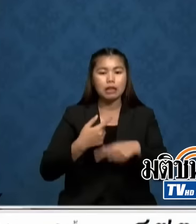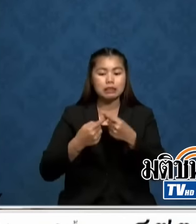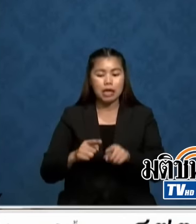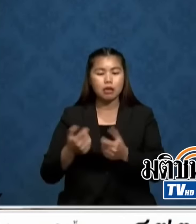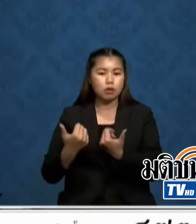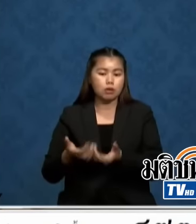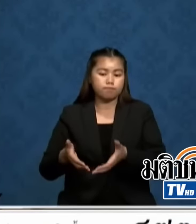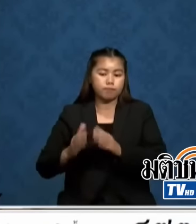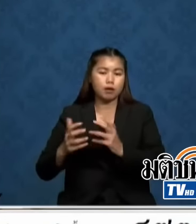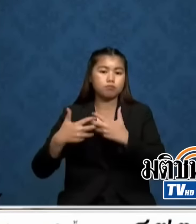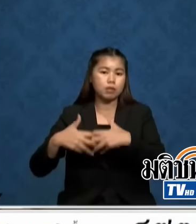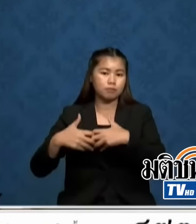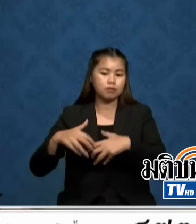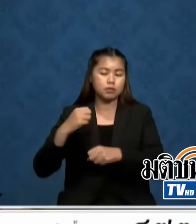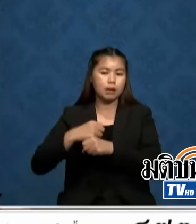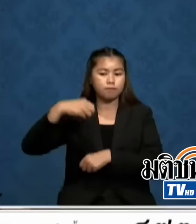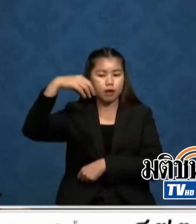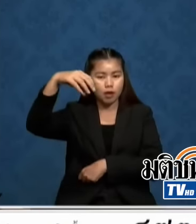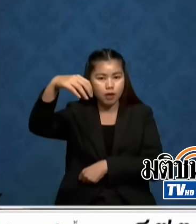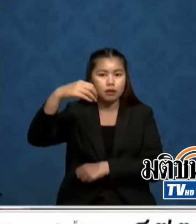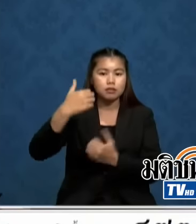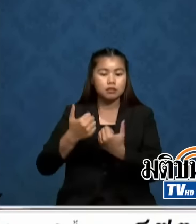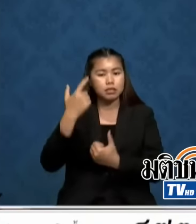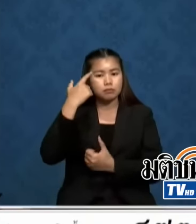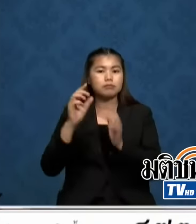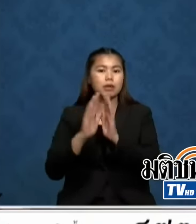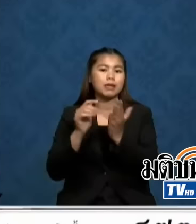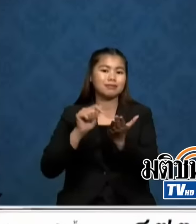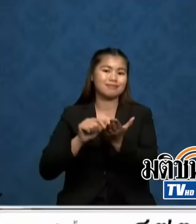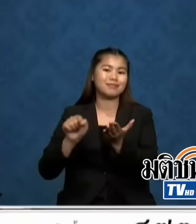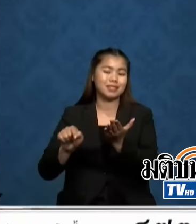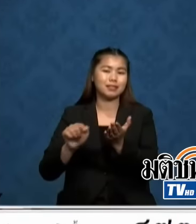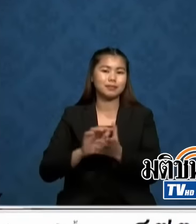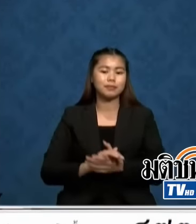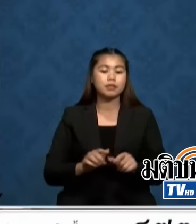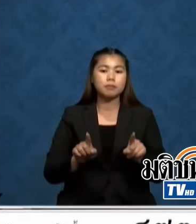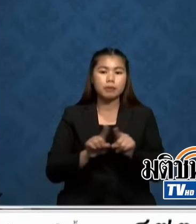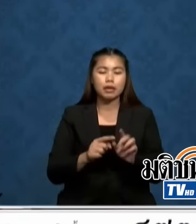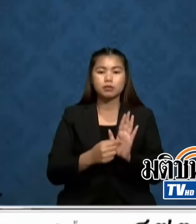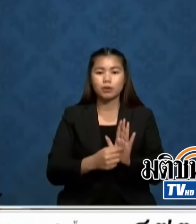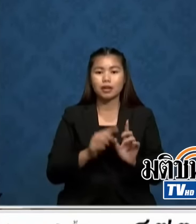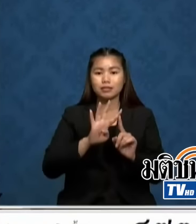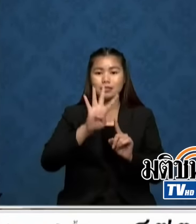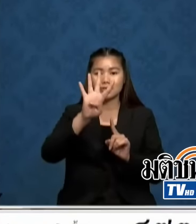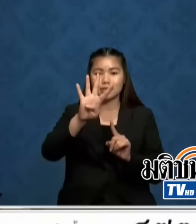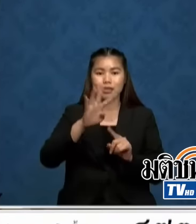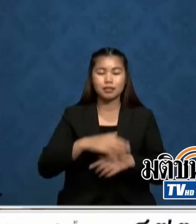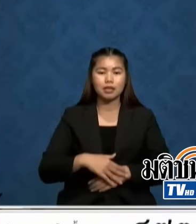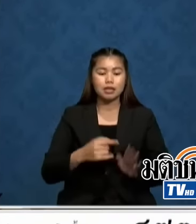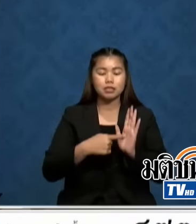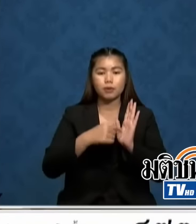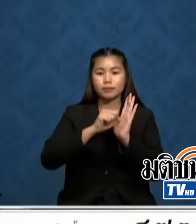มีโรงไฟฟ้าก็เพราะด้วยคำสั่งคสชฉบับนี้แหละครับท่านประธานตัวอย่างที่ 4ครับปัญหาในจังหวัด